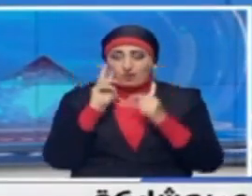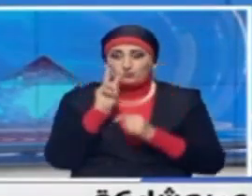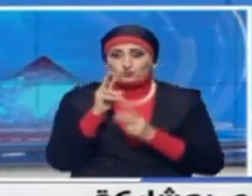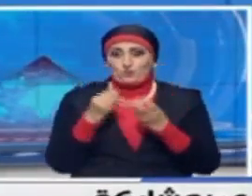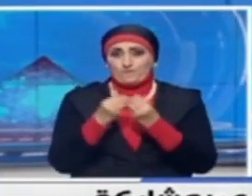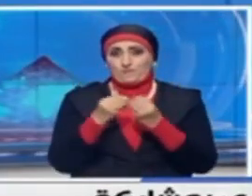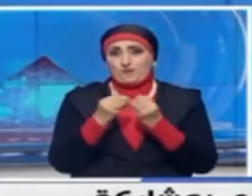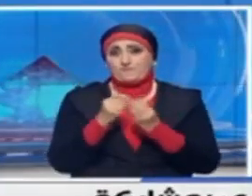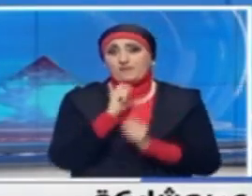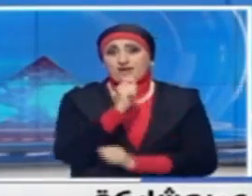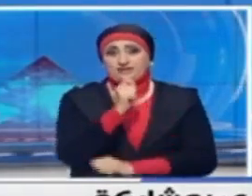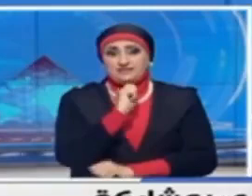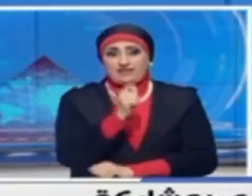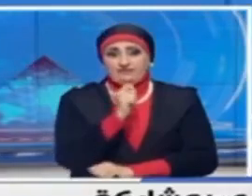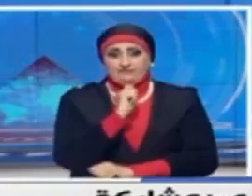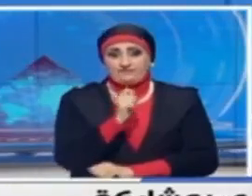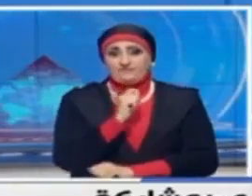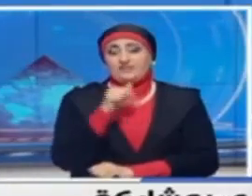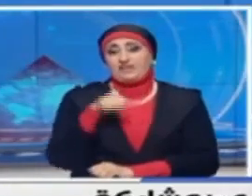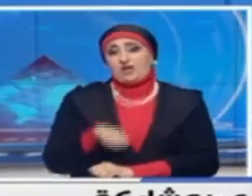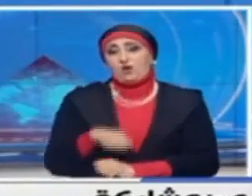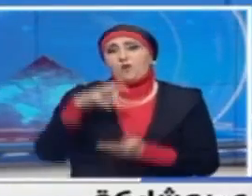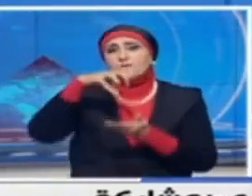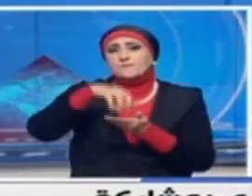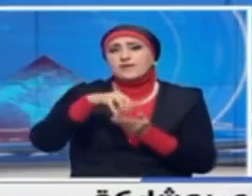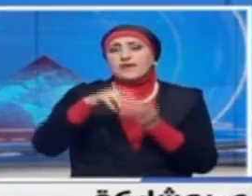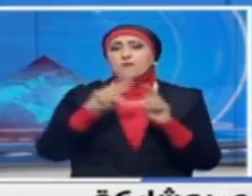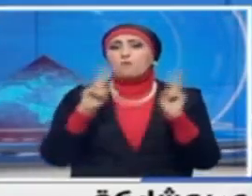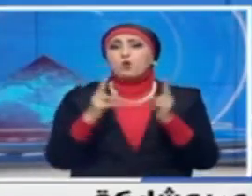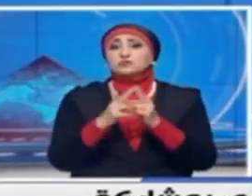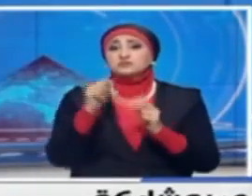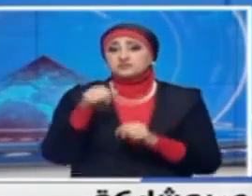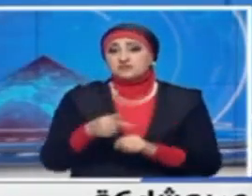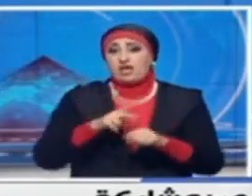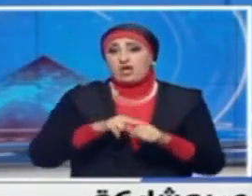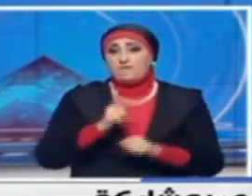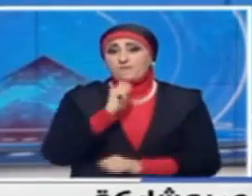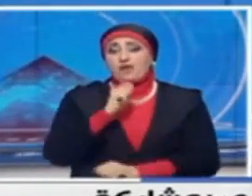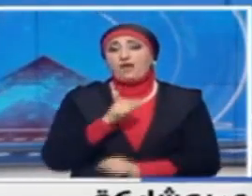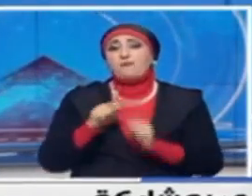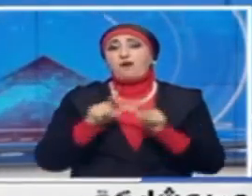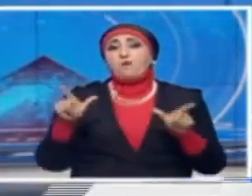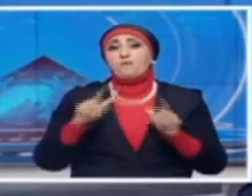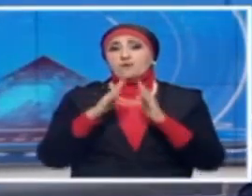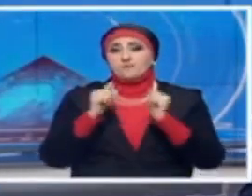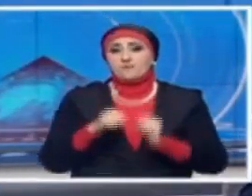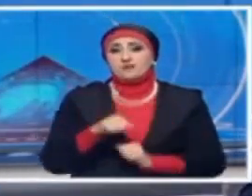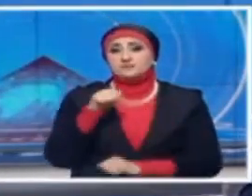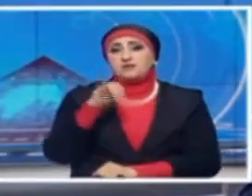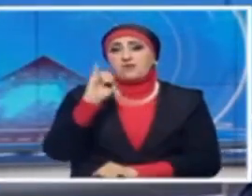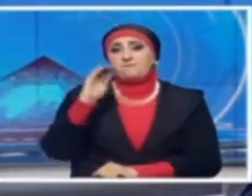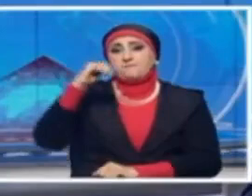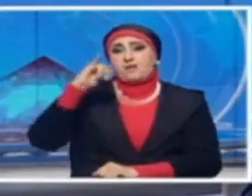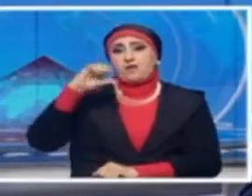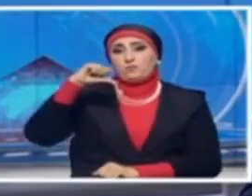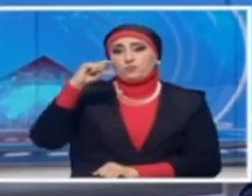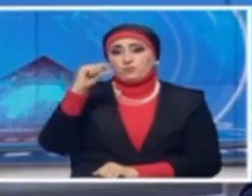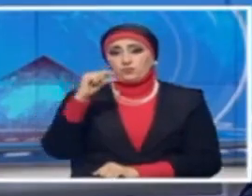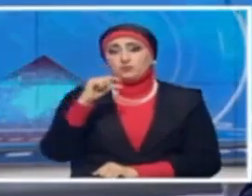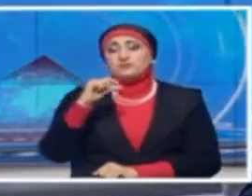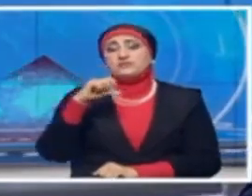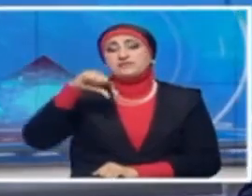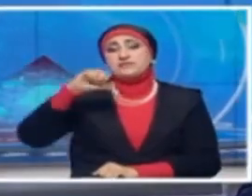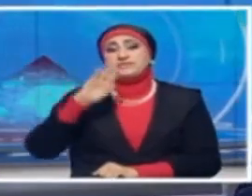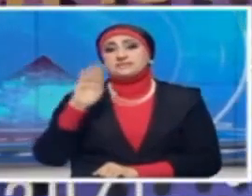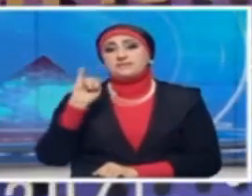المتابعة ينضم إلينا مباشرة من مقر انعقاد المنتدى العالمي للتعليم العالي والبحث العلمي مراسل أخبار مصر